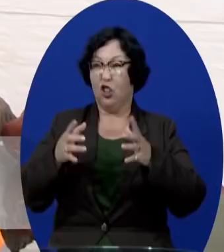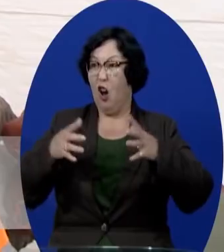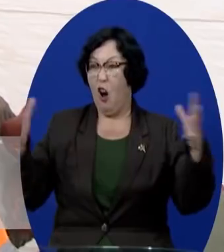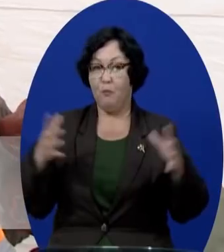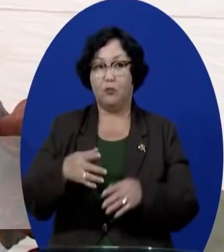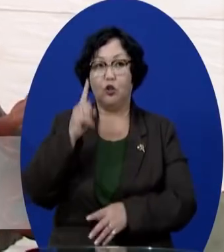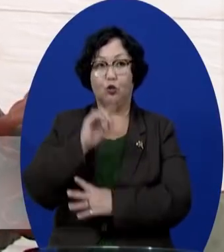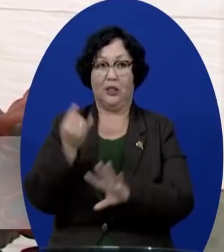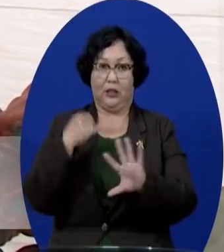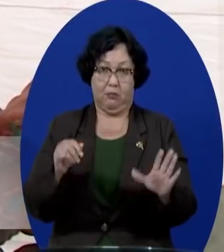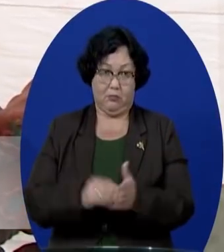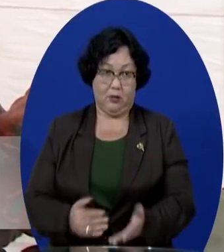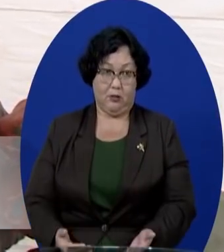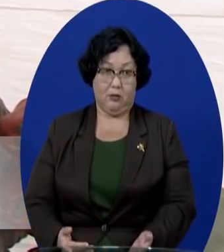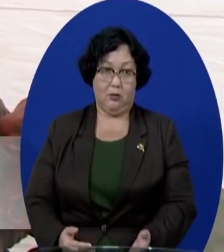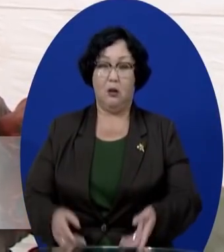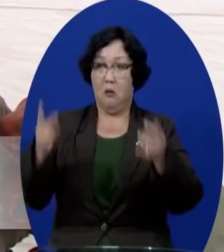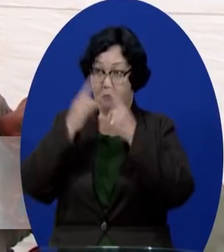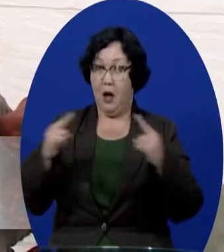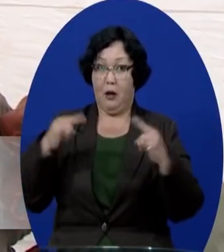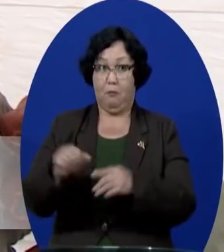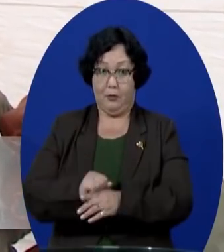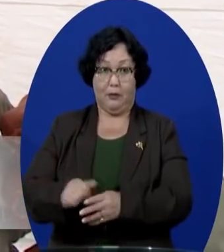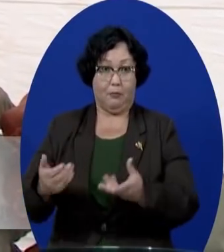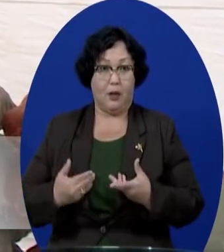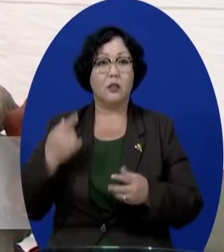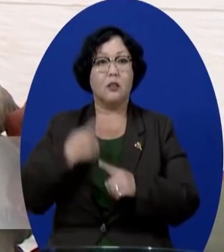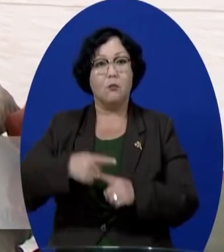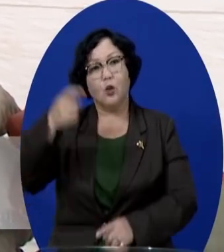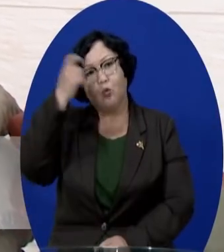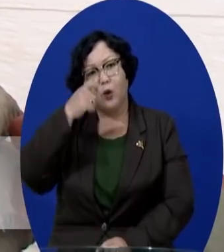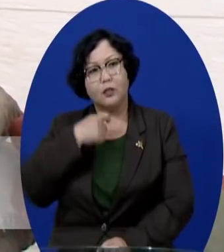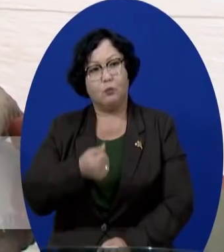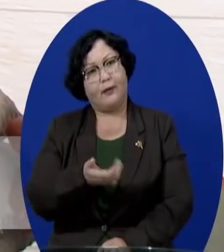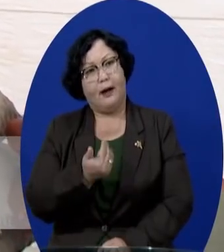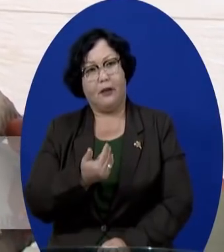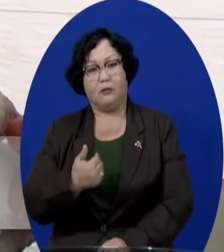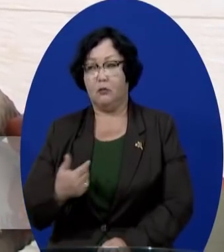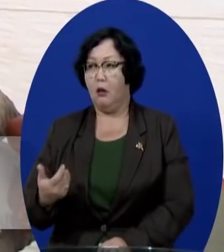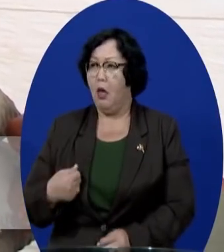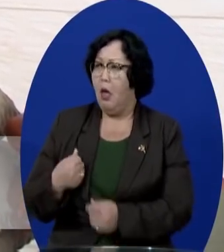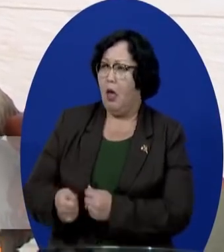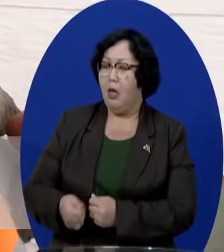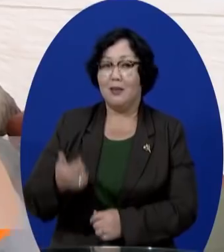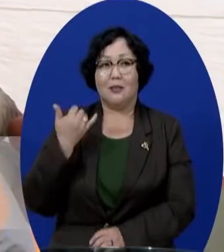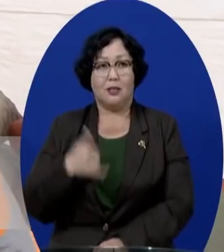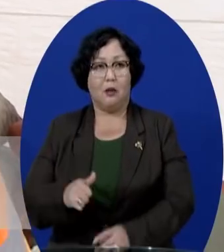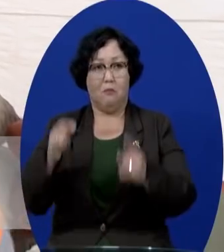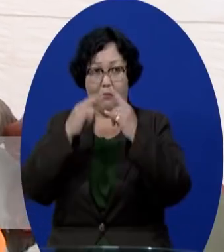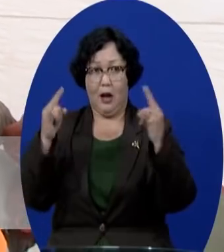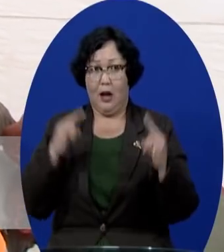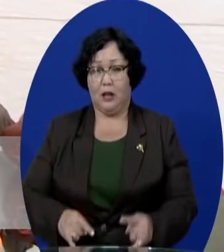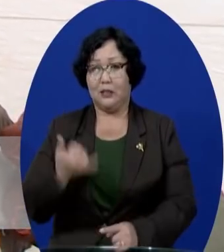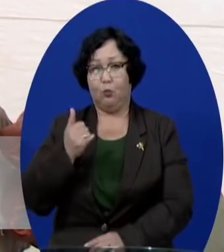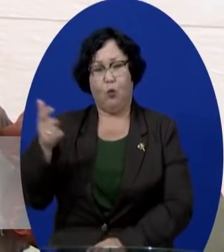байгаа. Бөө юм болж байгаа чинь асар майхныг нь бэлдээд өгж шүү дээ. Тэгээ одоо бөө нь түрээс гэж байна. Дээрээс нь зарим хүмүүс бүр энэ асар майхныг бүр олдохгүй